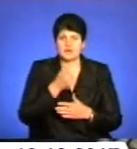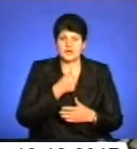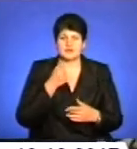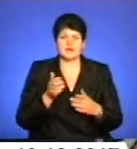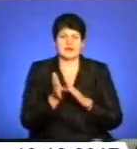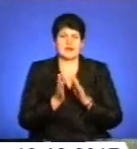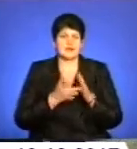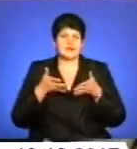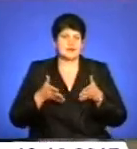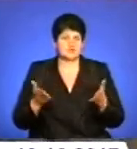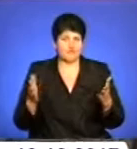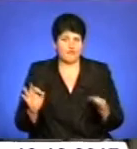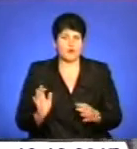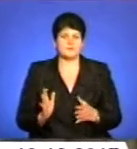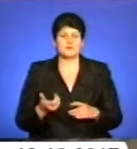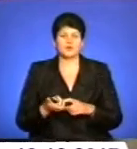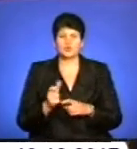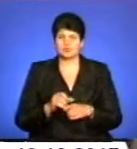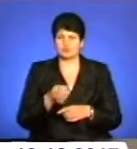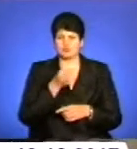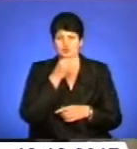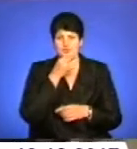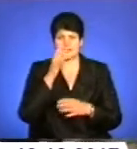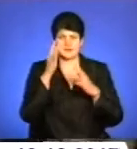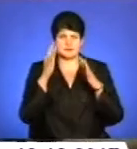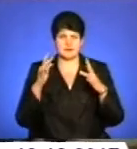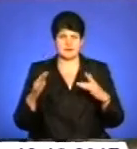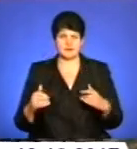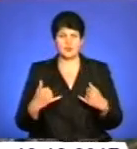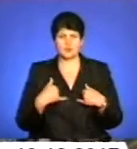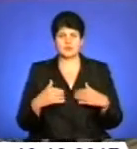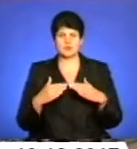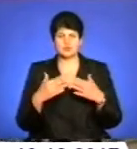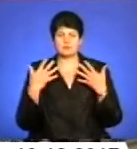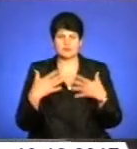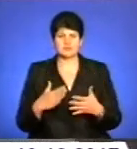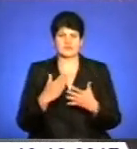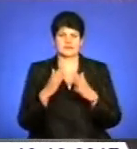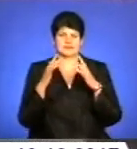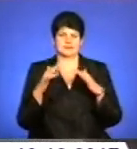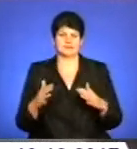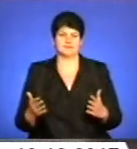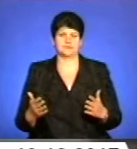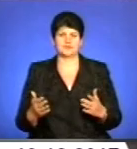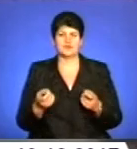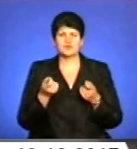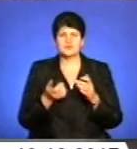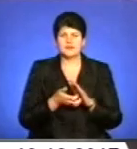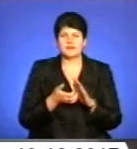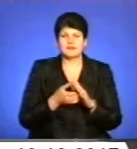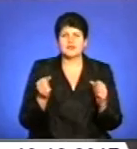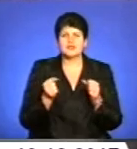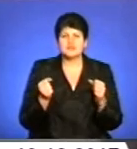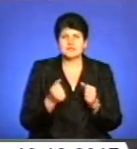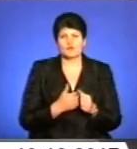Дуже подобається ялинка, дуже подобається, гарна. І в нас вдома вже стоїть ялинка теж. Трохи бракує зимової погоди, більше